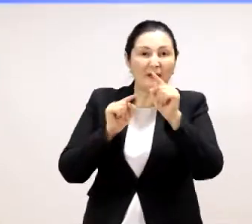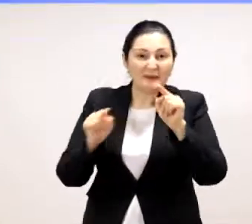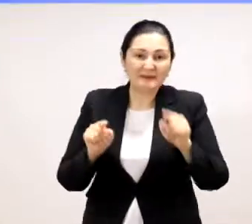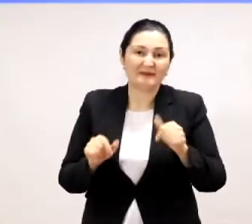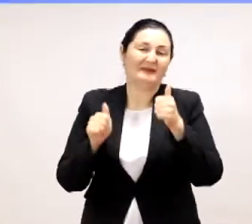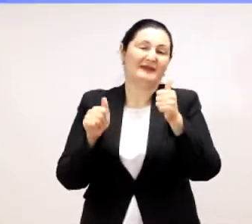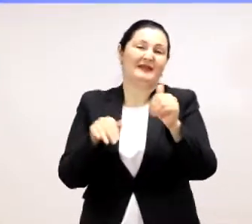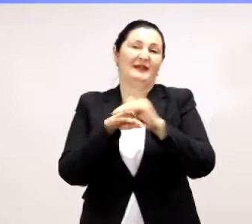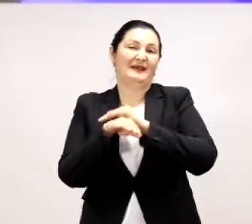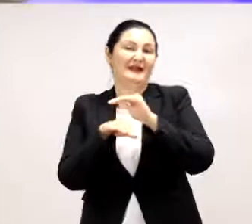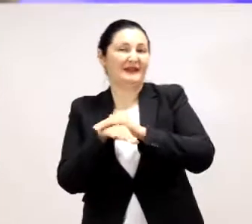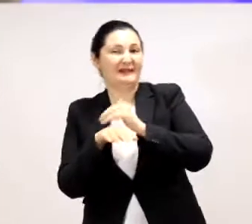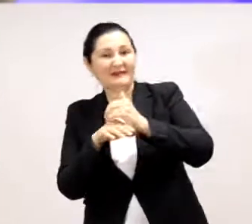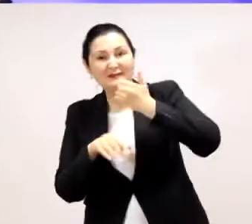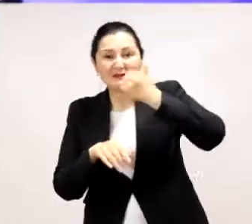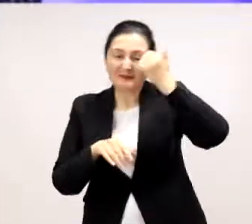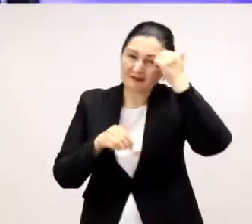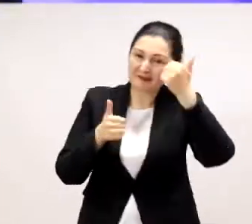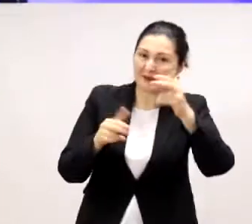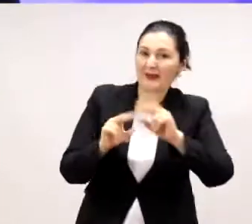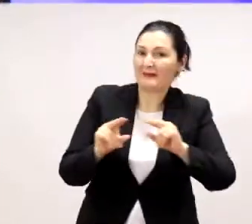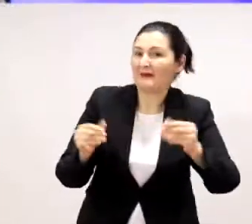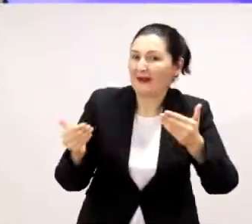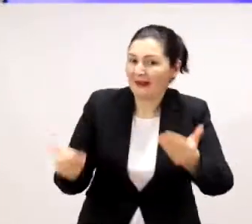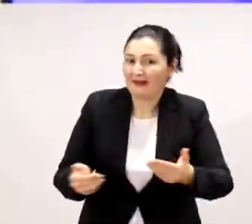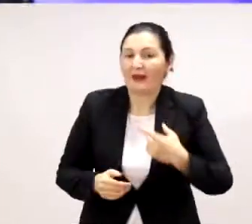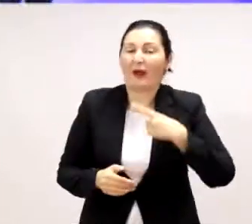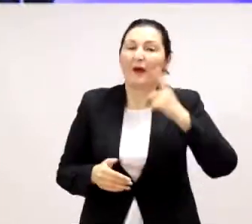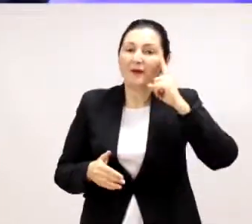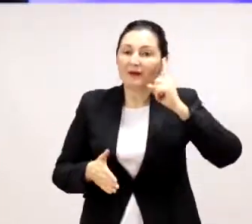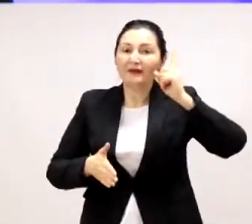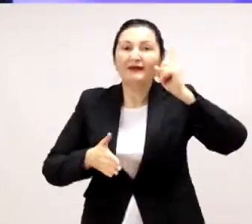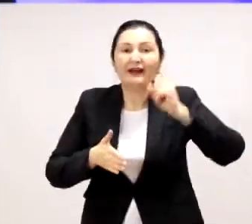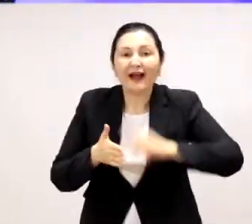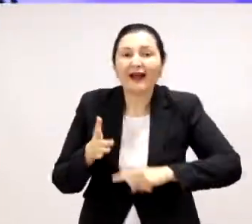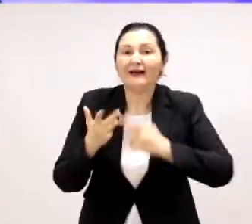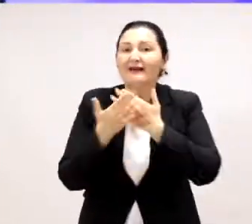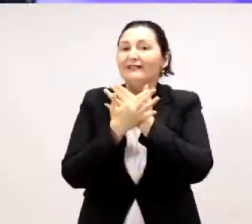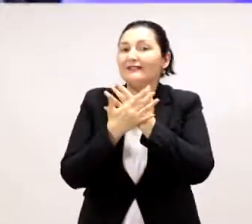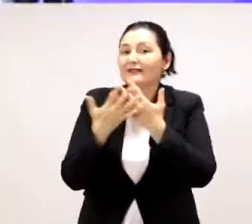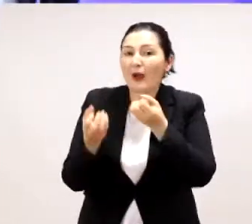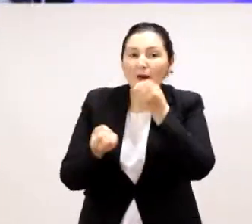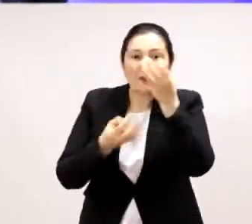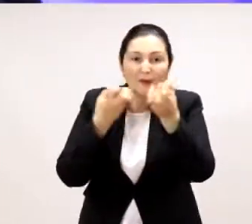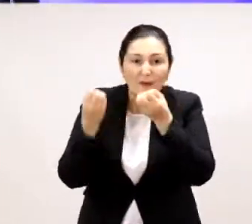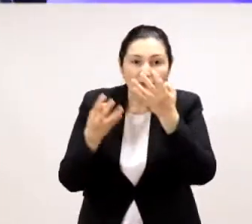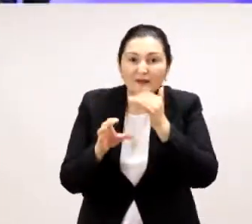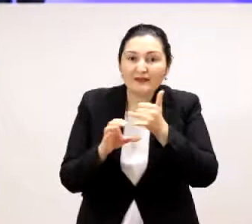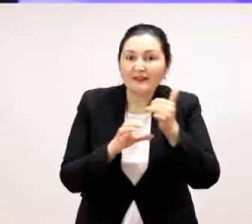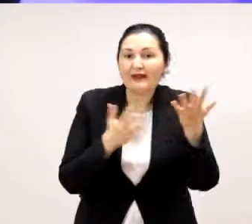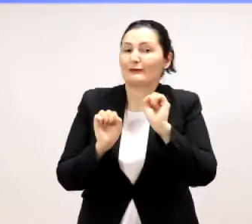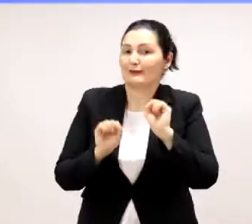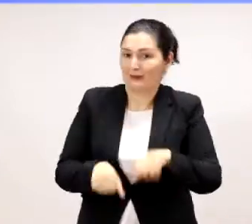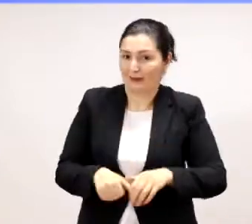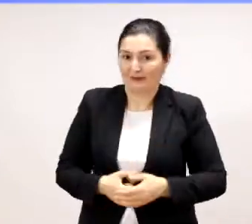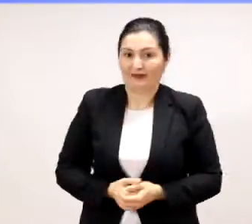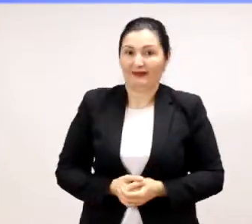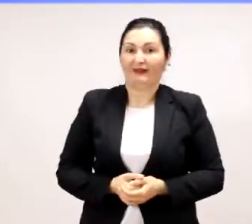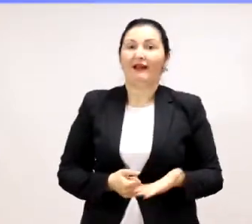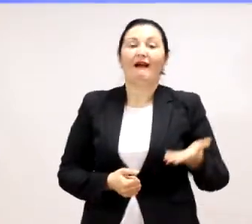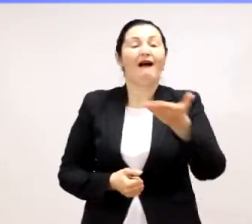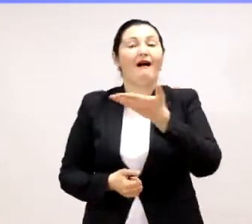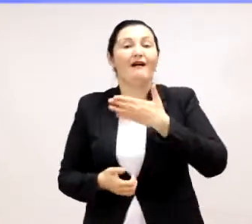تشکر معلمه جان. من علاقه میدونم که چگونه گل پروری کردن لازم و